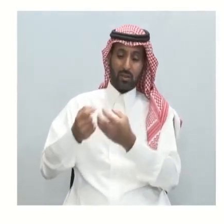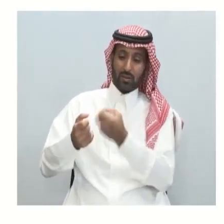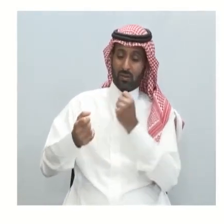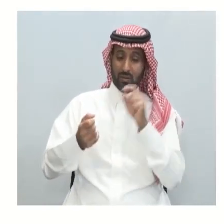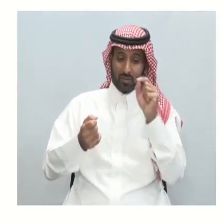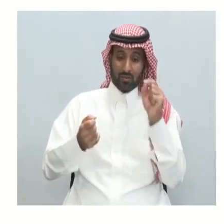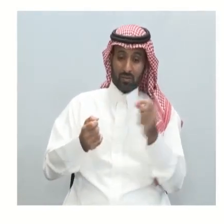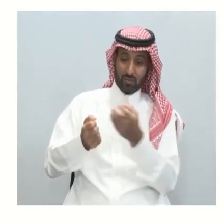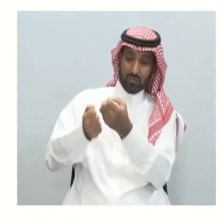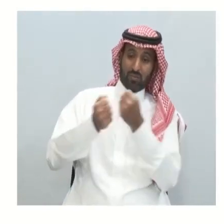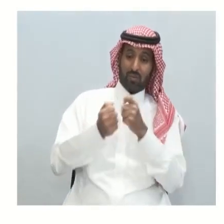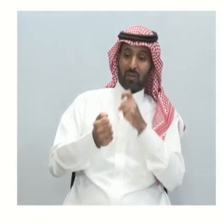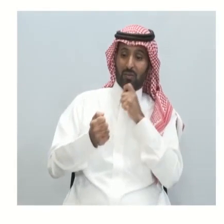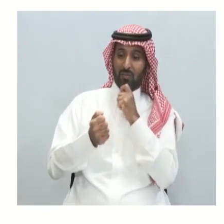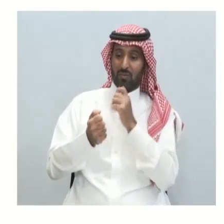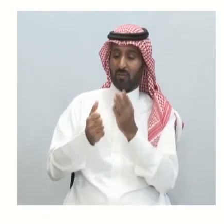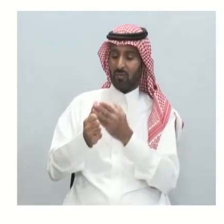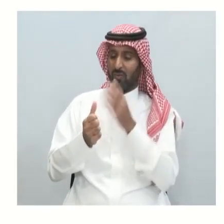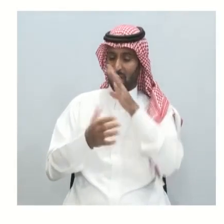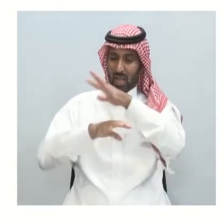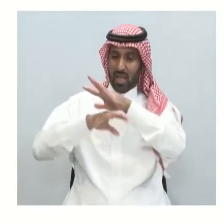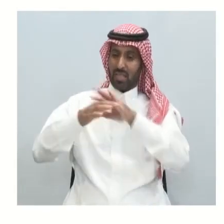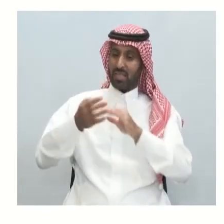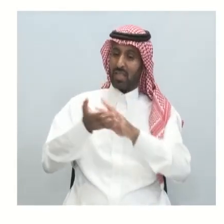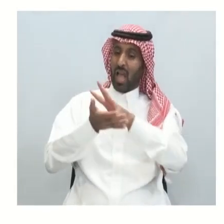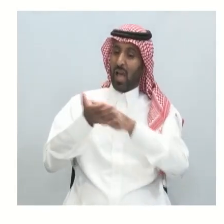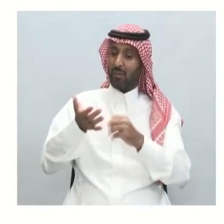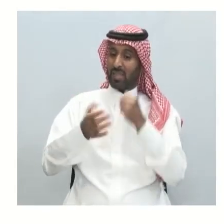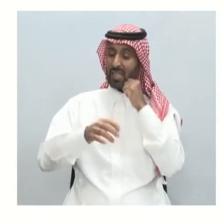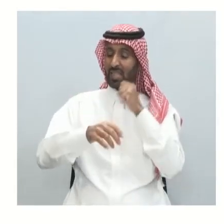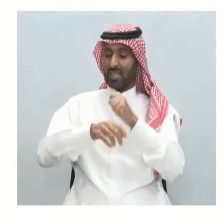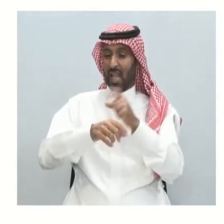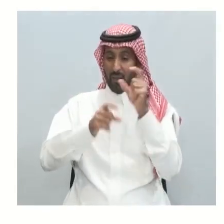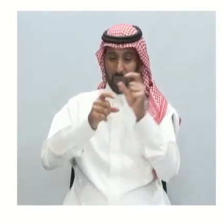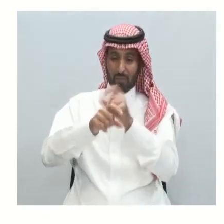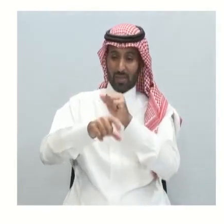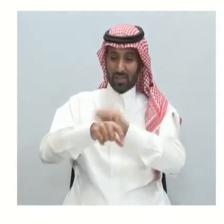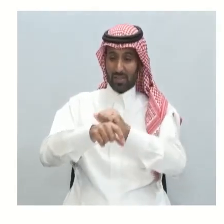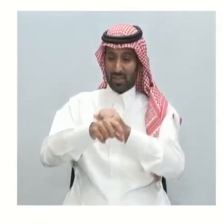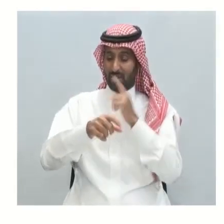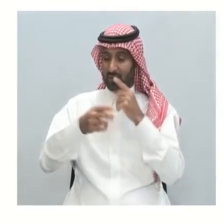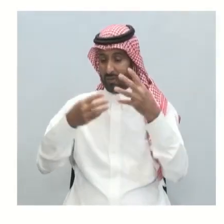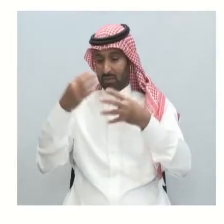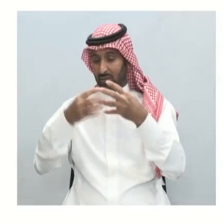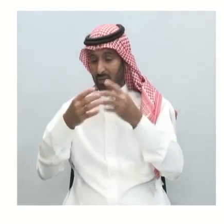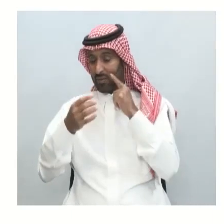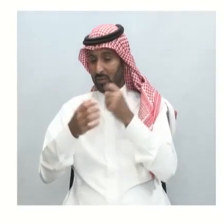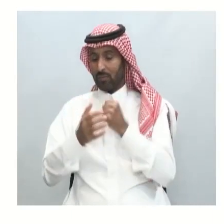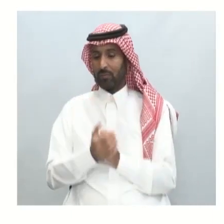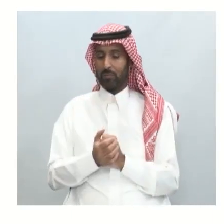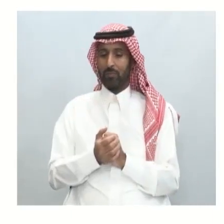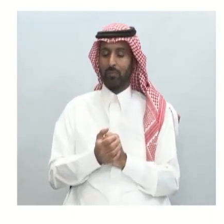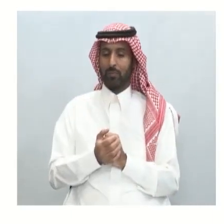بعضا بقو وضعيفه اما في الشبكه التساهميه الصلبه فترتبط كل ذره بذرات اخرى بروابط